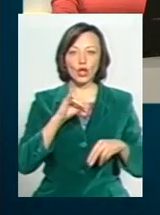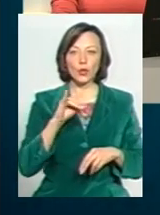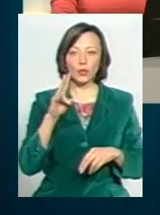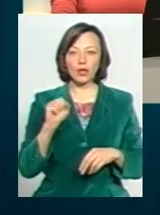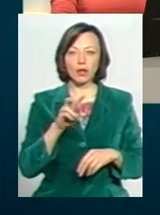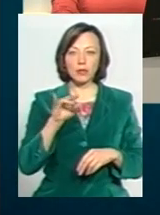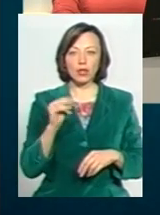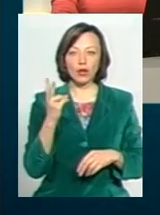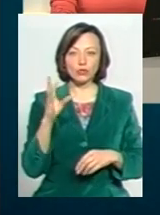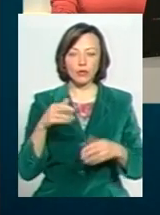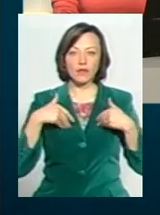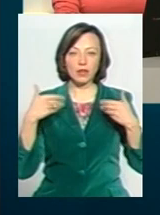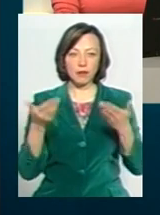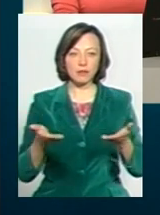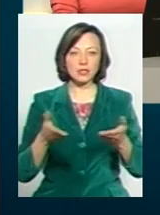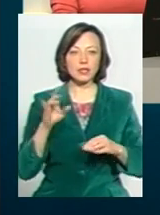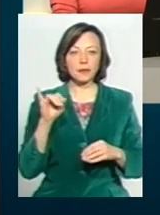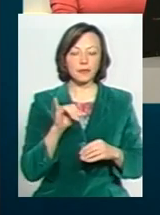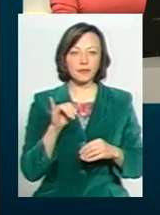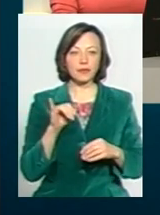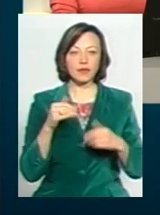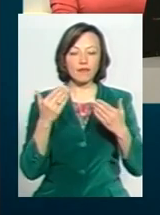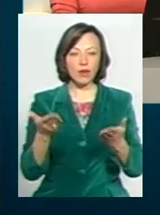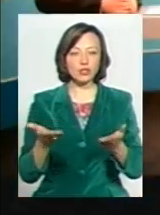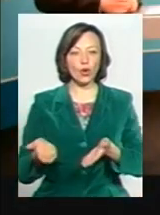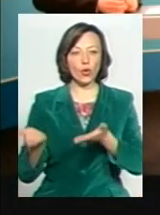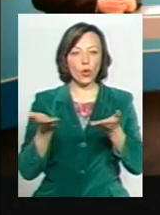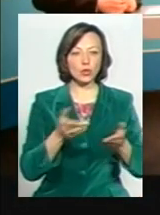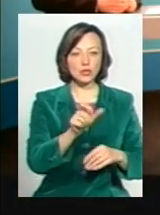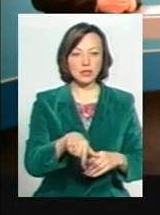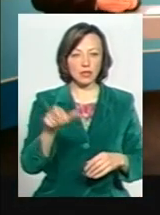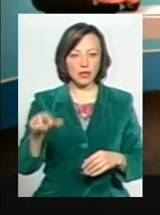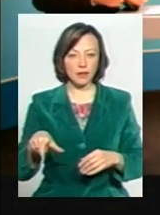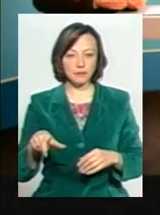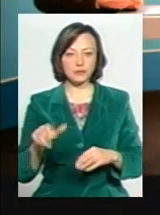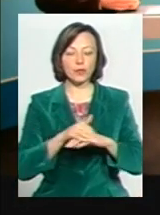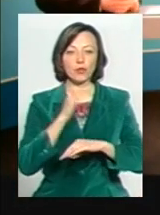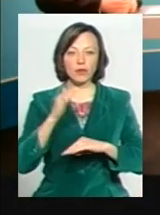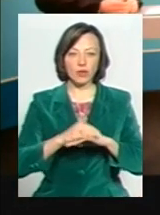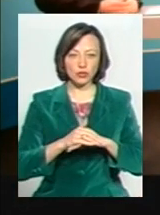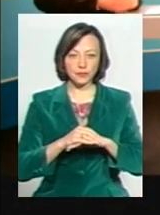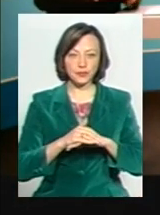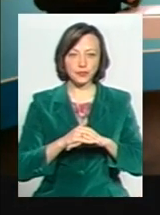Митрашко. Вітаю, Юно, і вітаю ваших гостей. Добрий вечір.